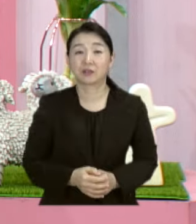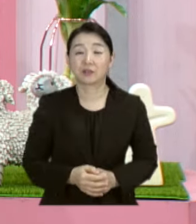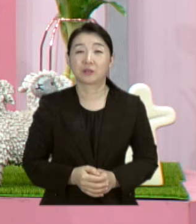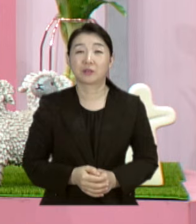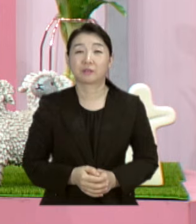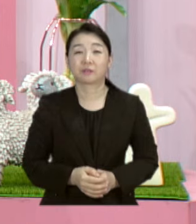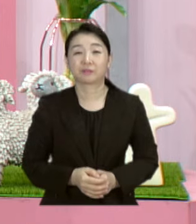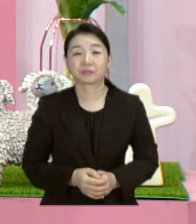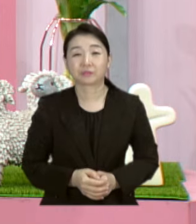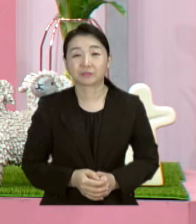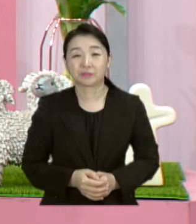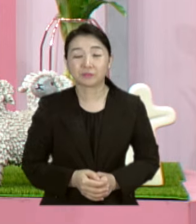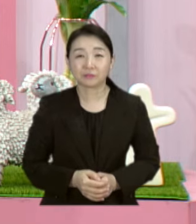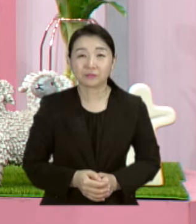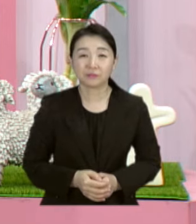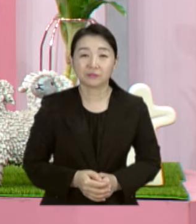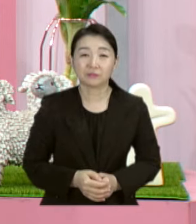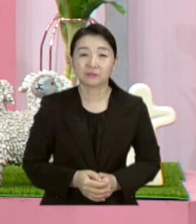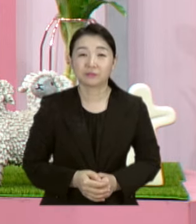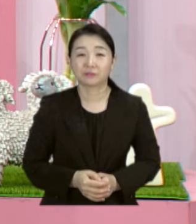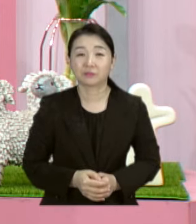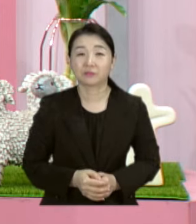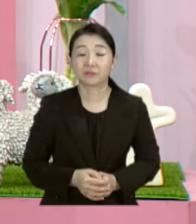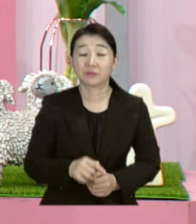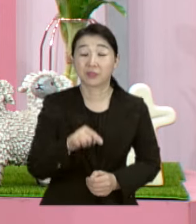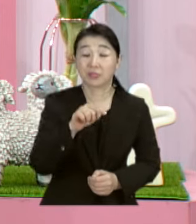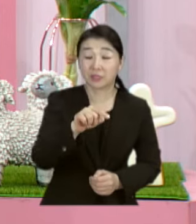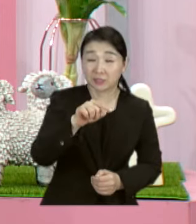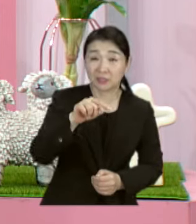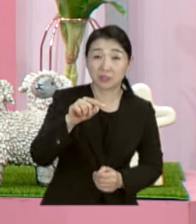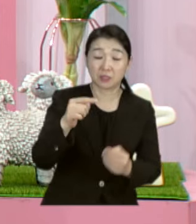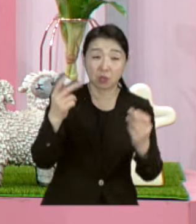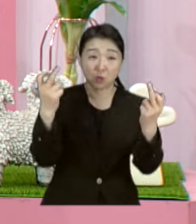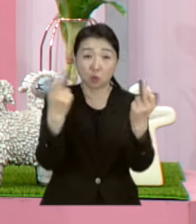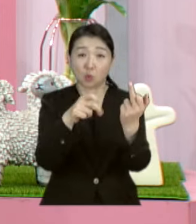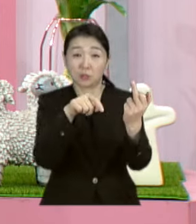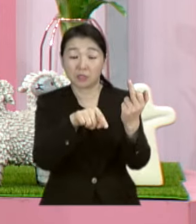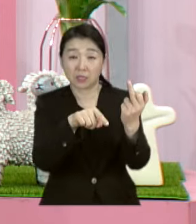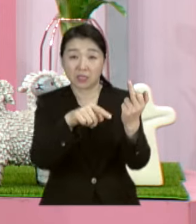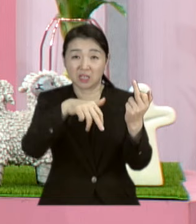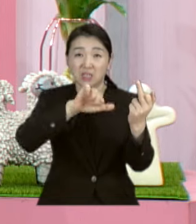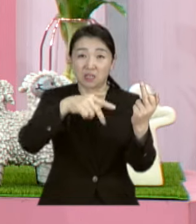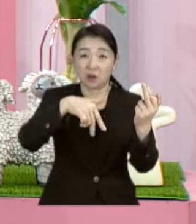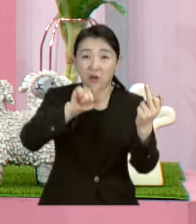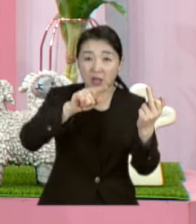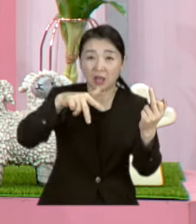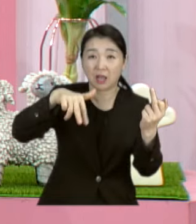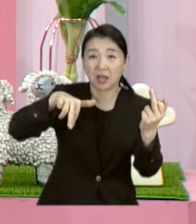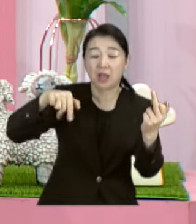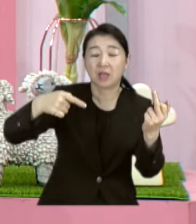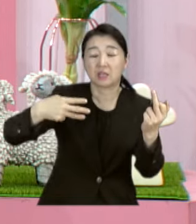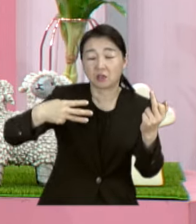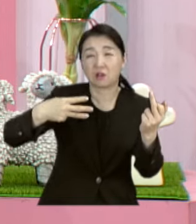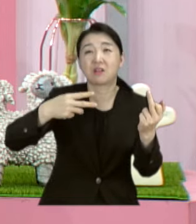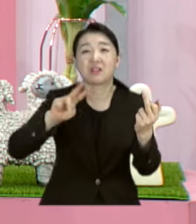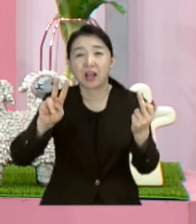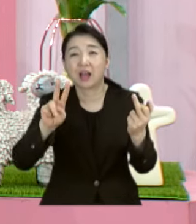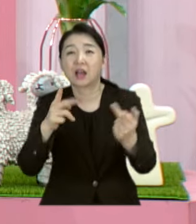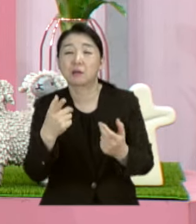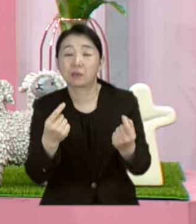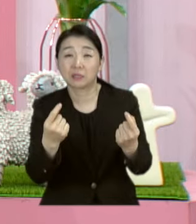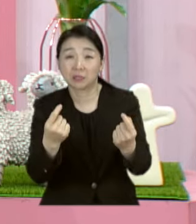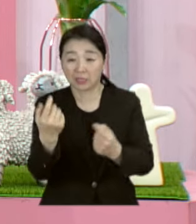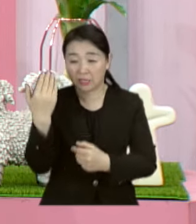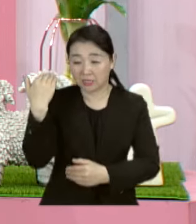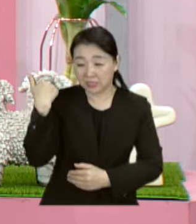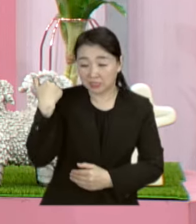절, 가짜, 절, 야짜예요. 아, 절 뜻이에요? 그 골짜기가 미신과 절. 그리고